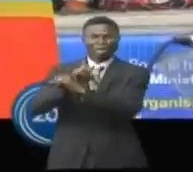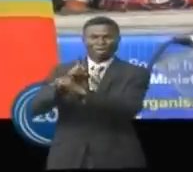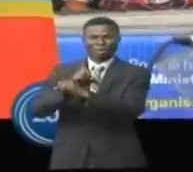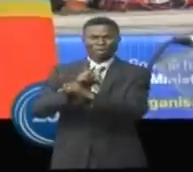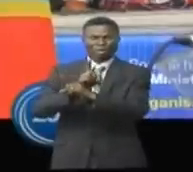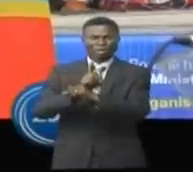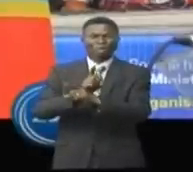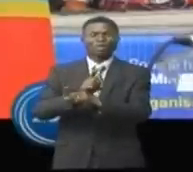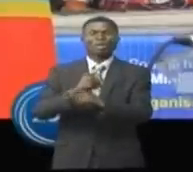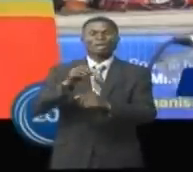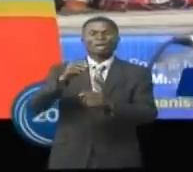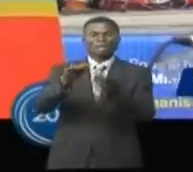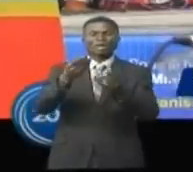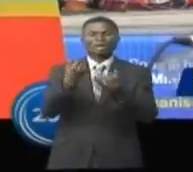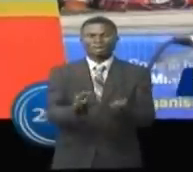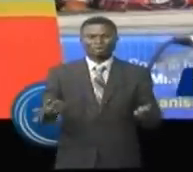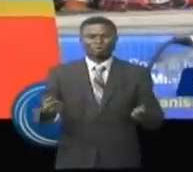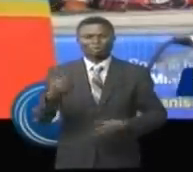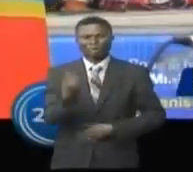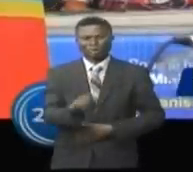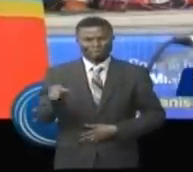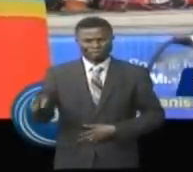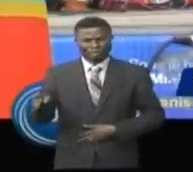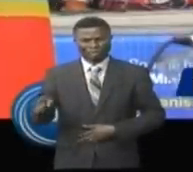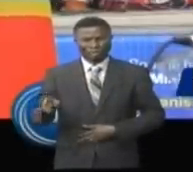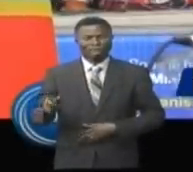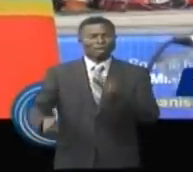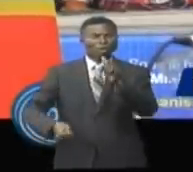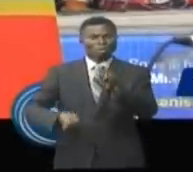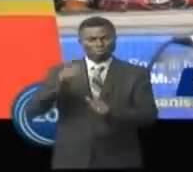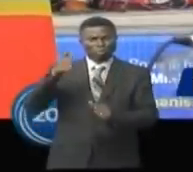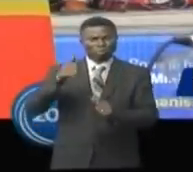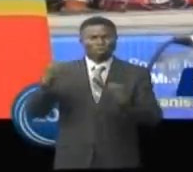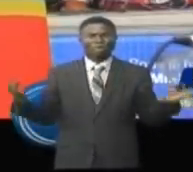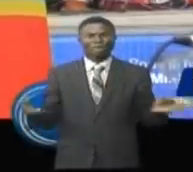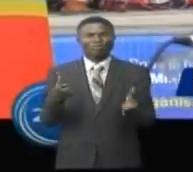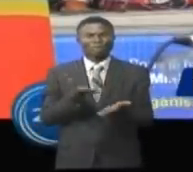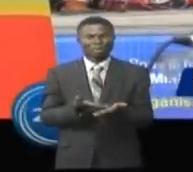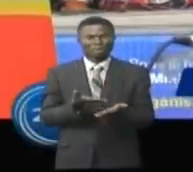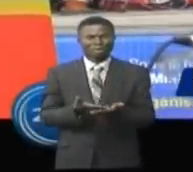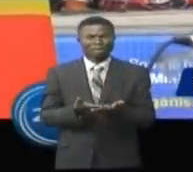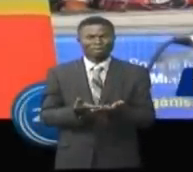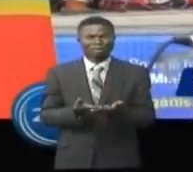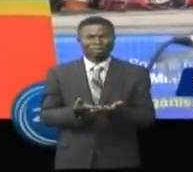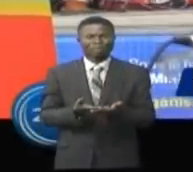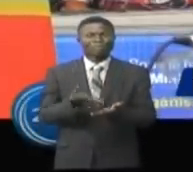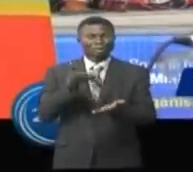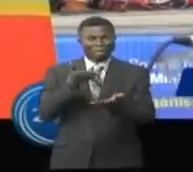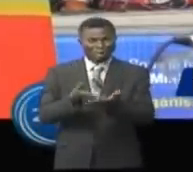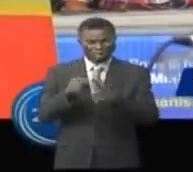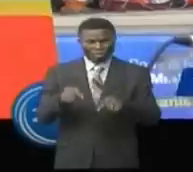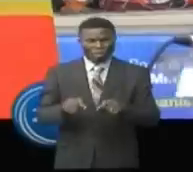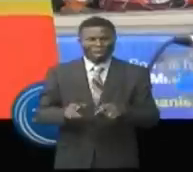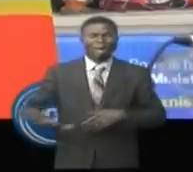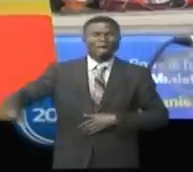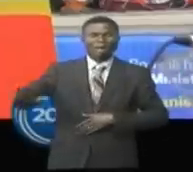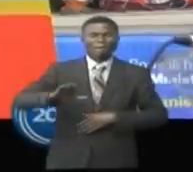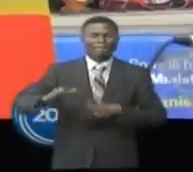de l'enfant. Au-delà de cette commémoration, il s'agit pour les États